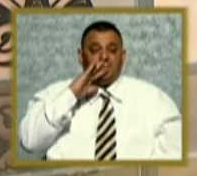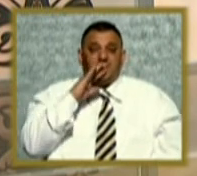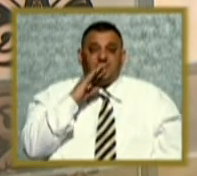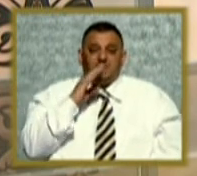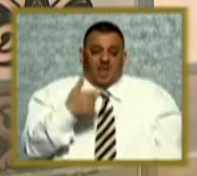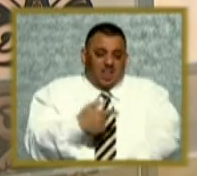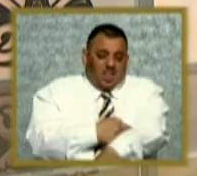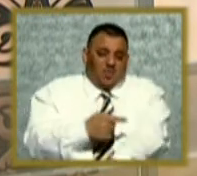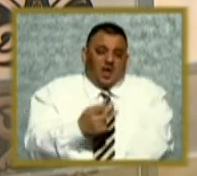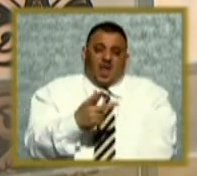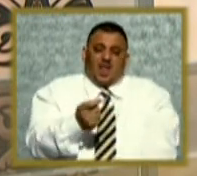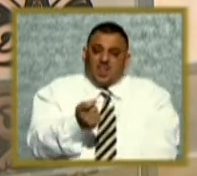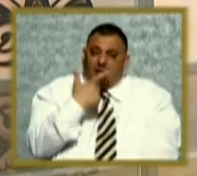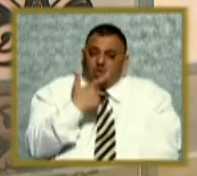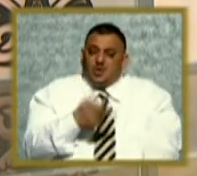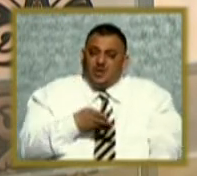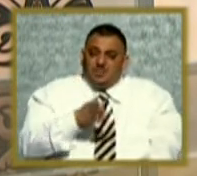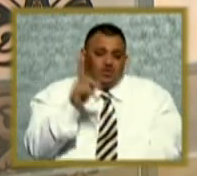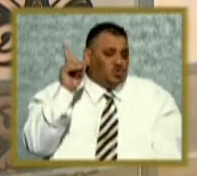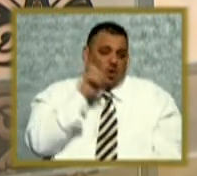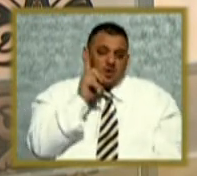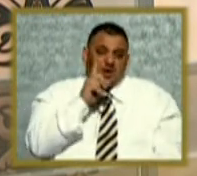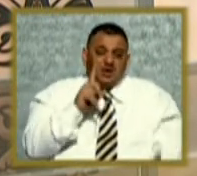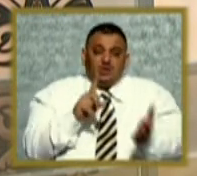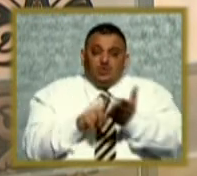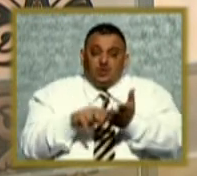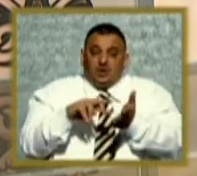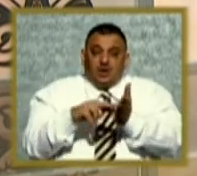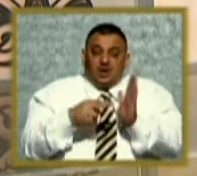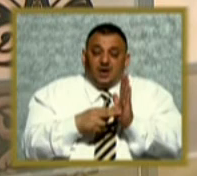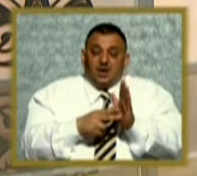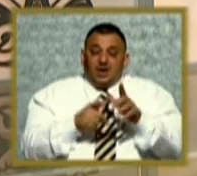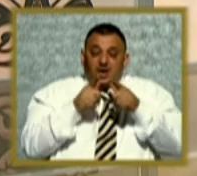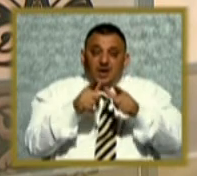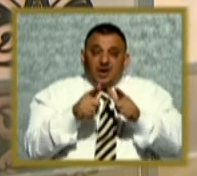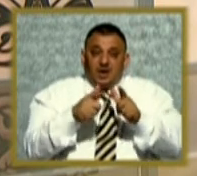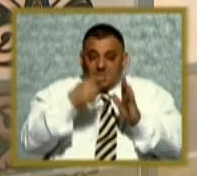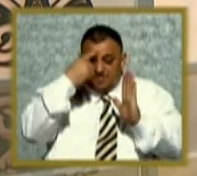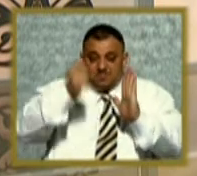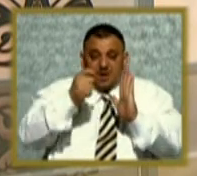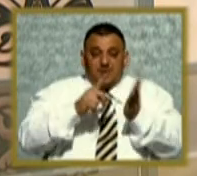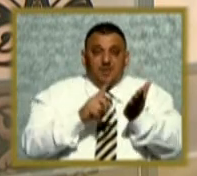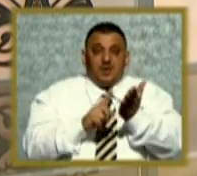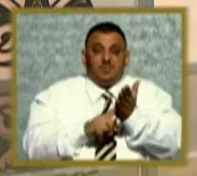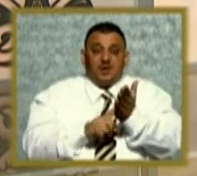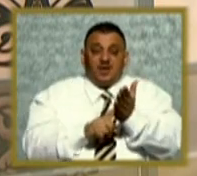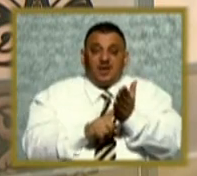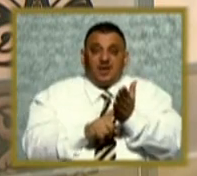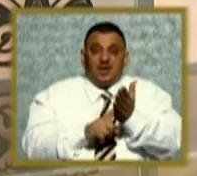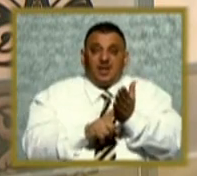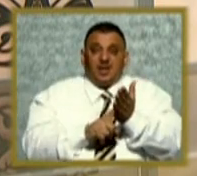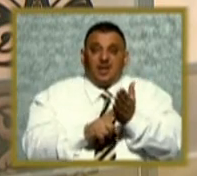اللي يتهاون بهذا الشيء يعني هماتين رب العالمين لأن هو خلق المرض الداء والدواء. لا